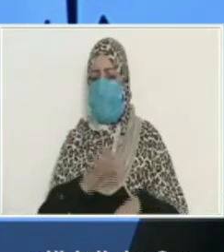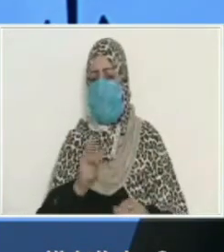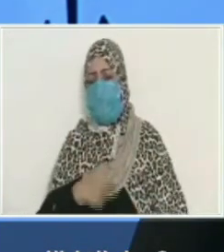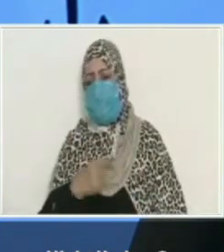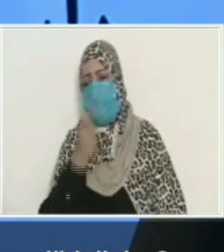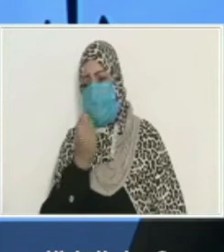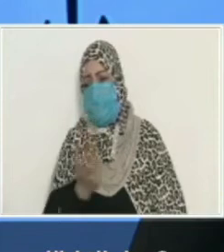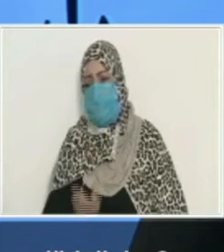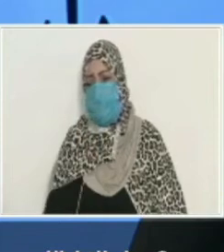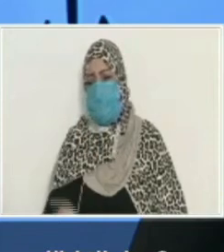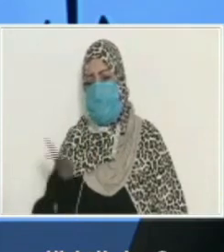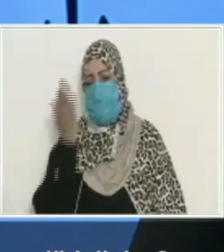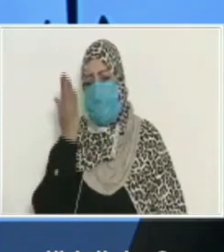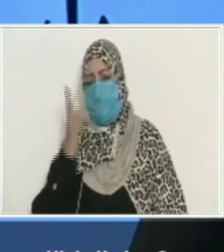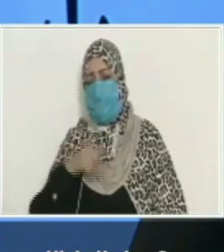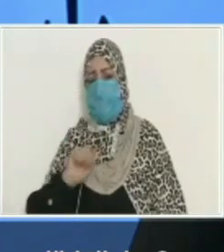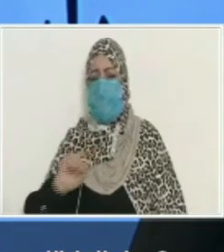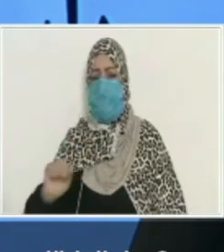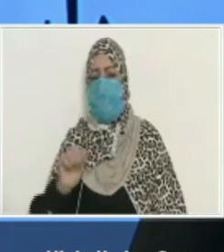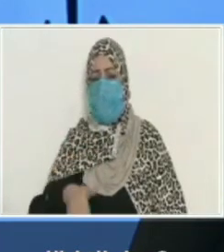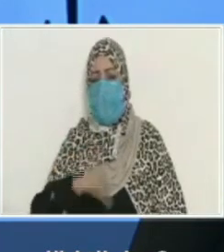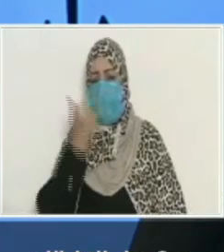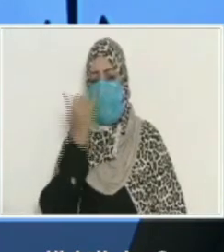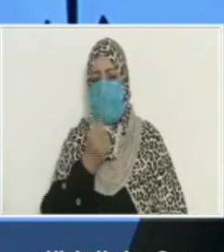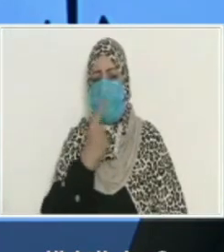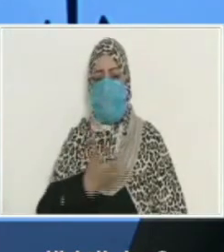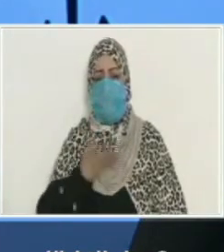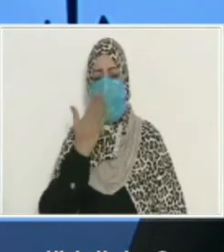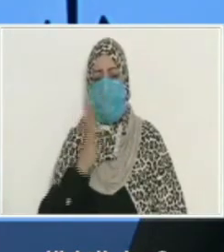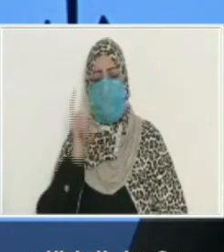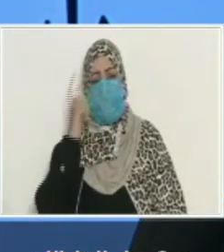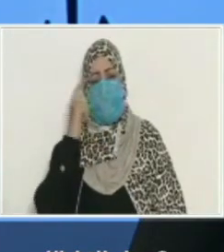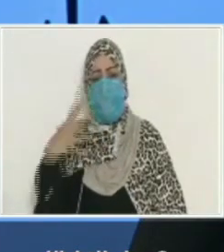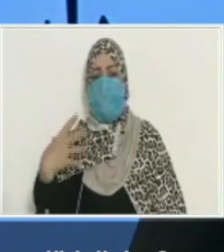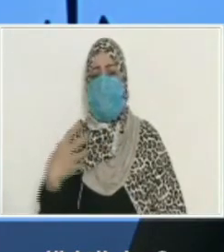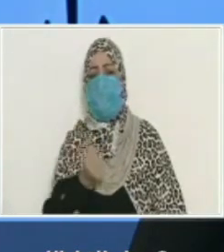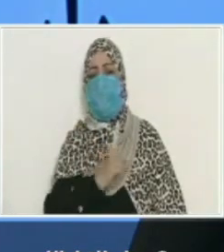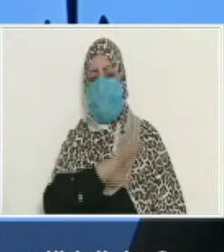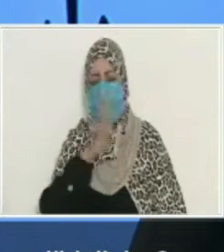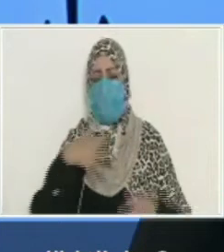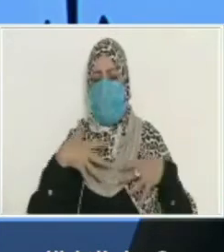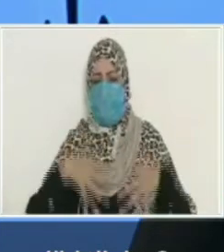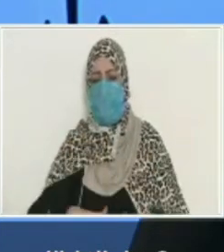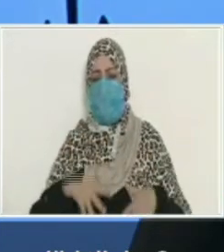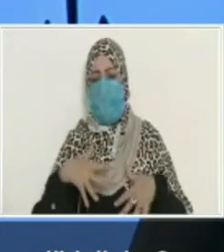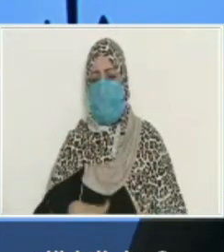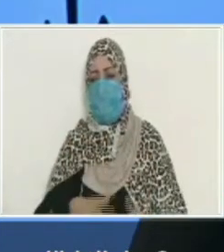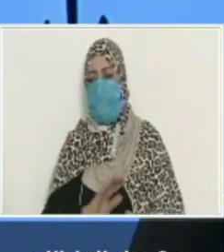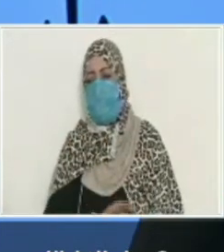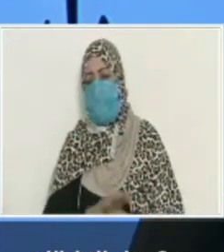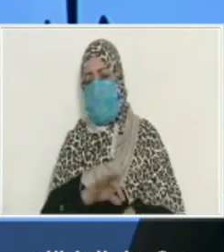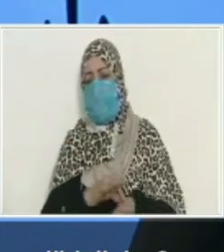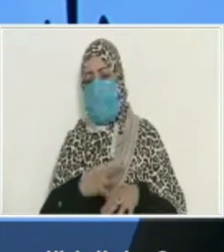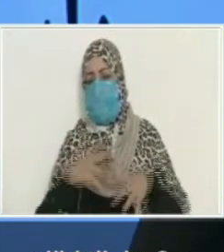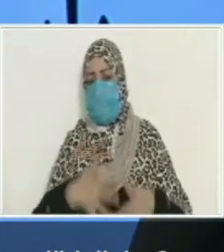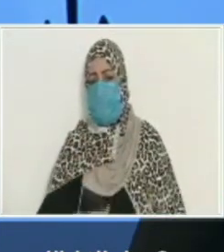هو إجمالا هو فيه الشفاء، لكن كيف يستشفى به فهذا الله أعلم به، يعني بالطريقة التي